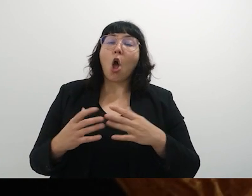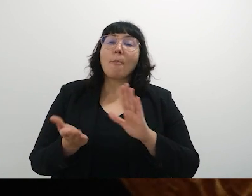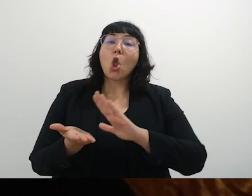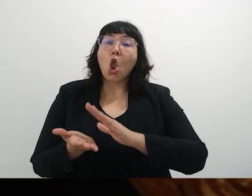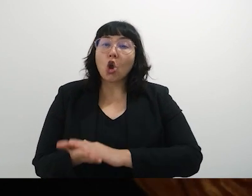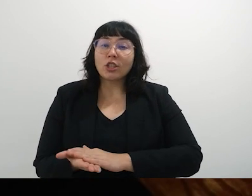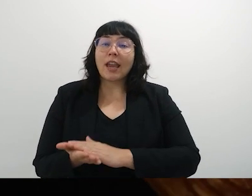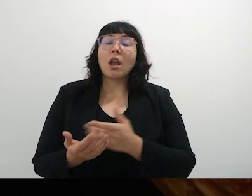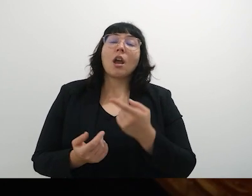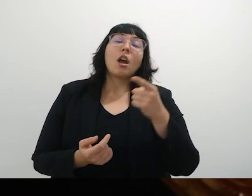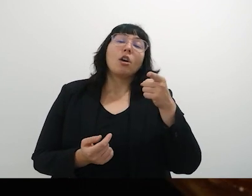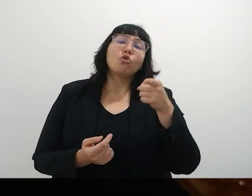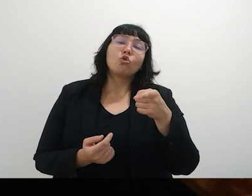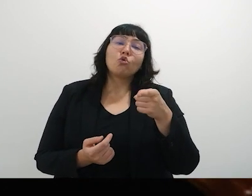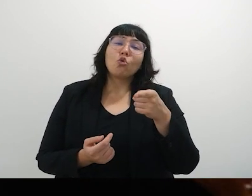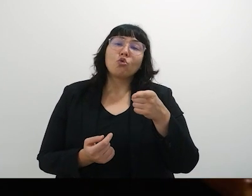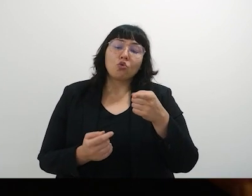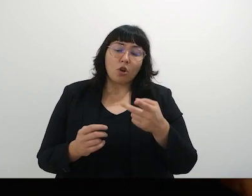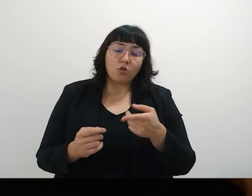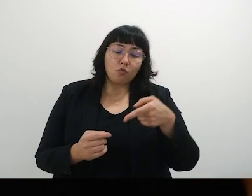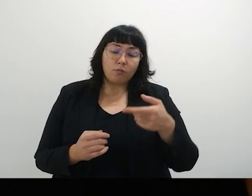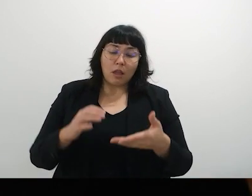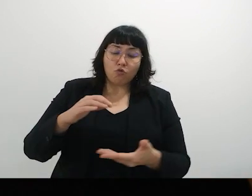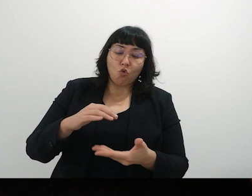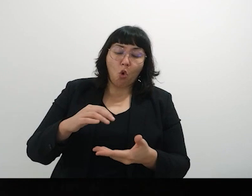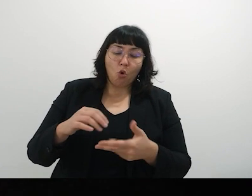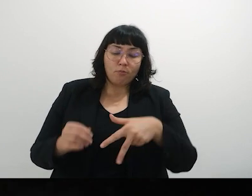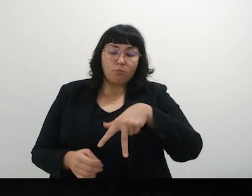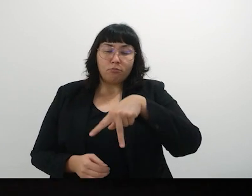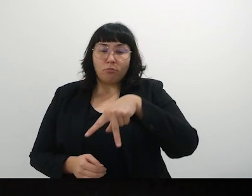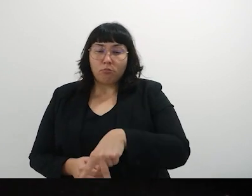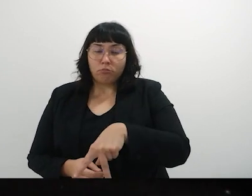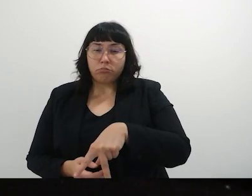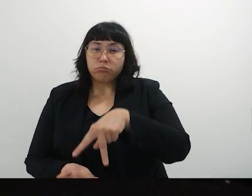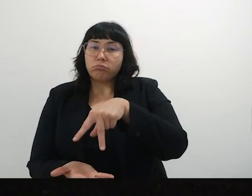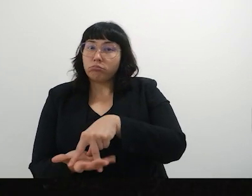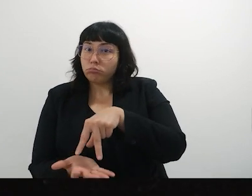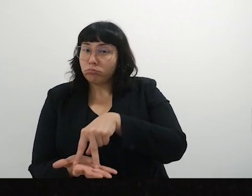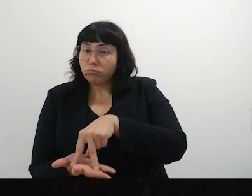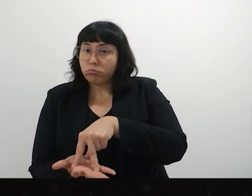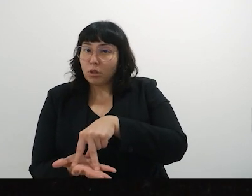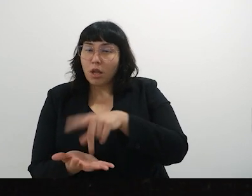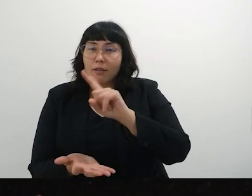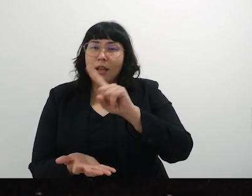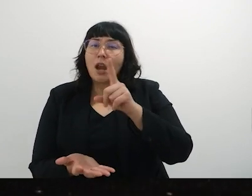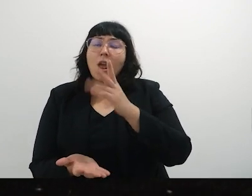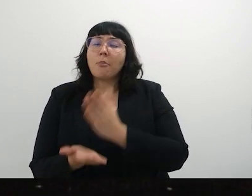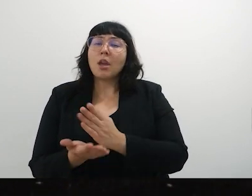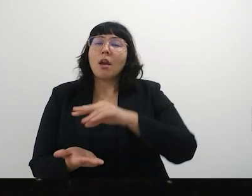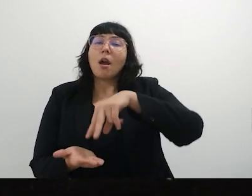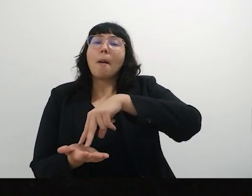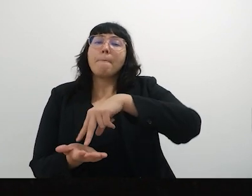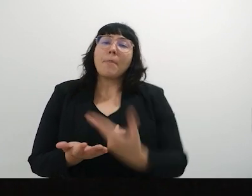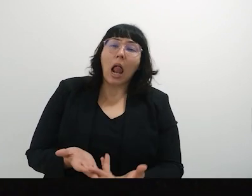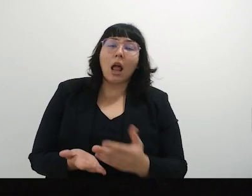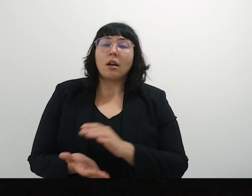Na dnu posude se nalaze 3 male stope kako bi posuda mogla da stoji uspravno. Na telu suda sa obe strane urezani